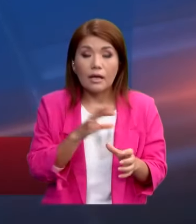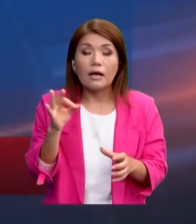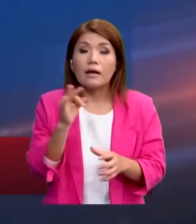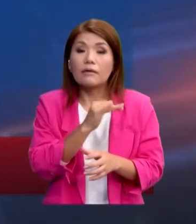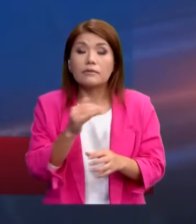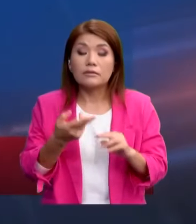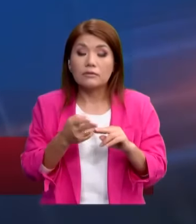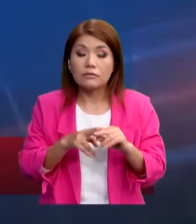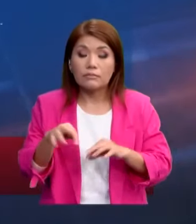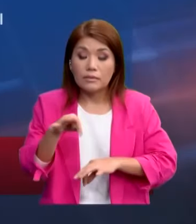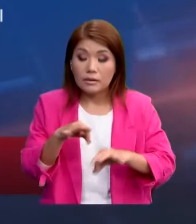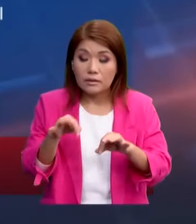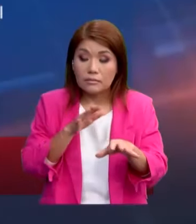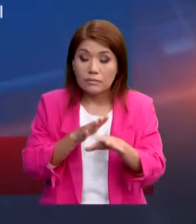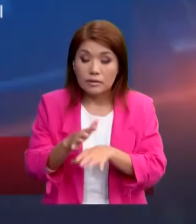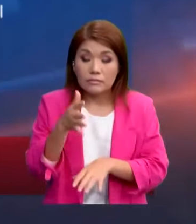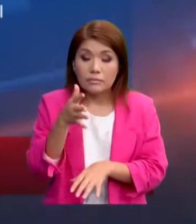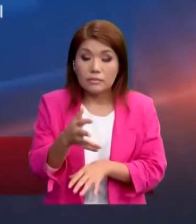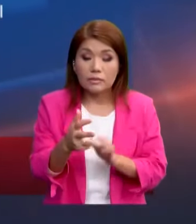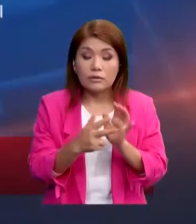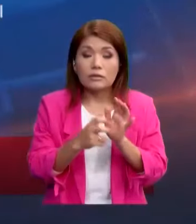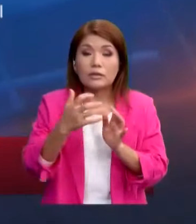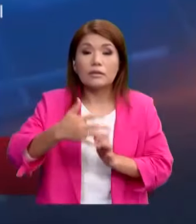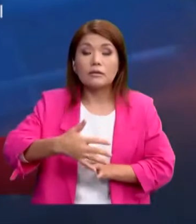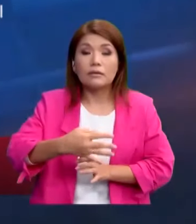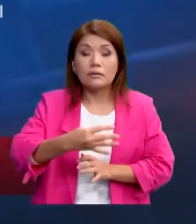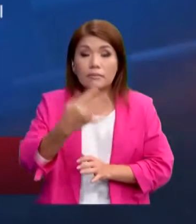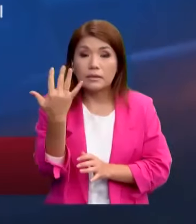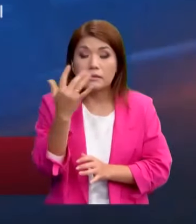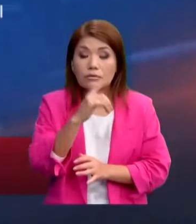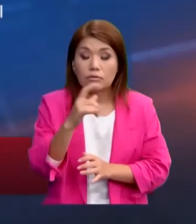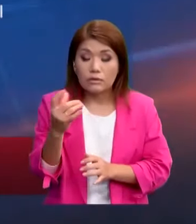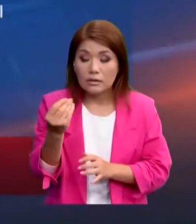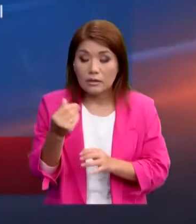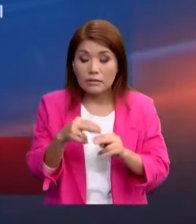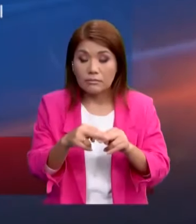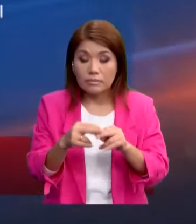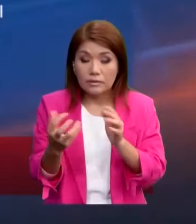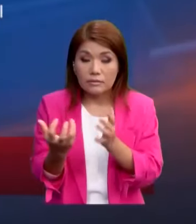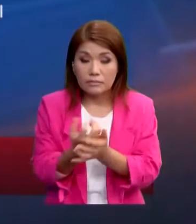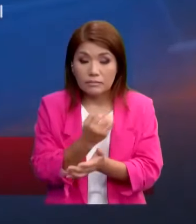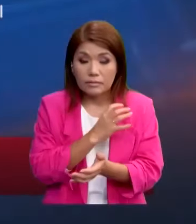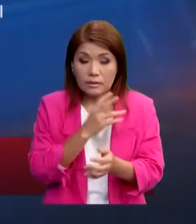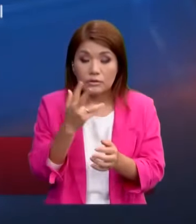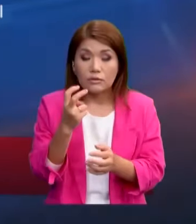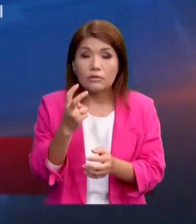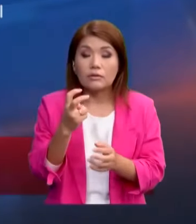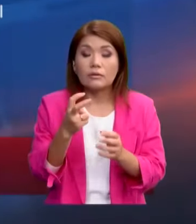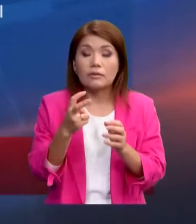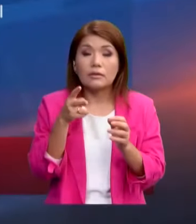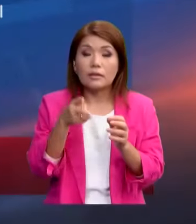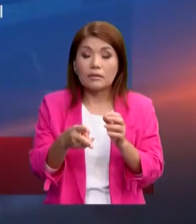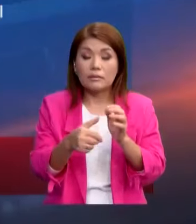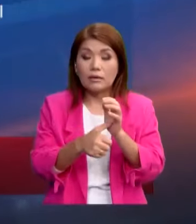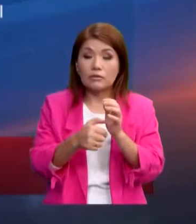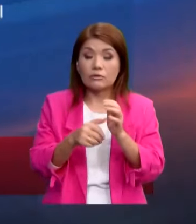дерекке сүйенсек, жоба іске қосылғалы 5845 адам шотындағы қаражатты шешіп алған. Оның 2600-і ақшасын болашақ